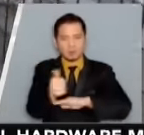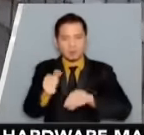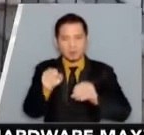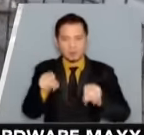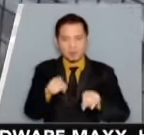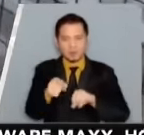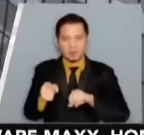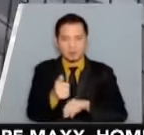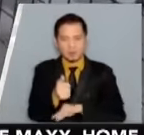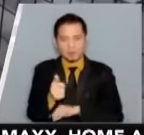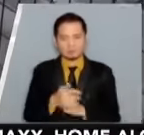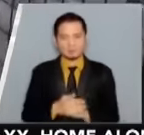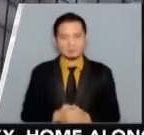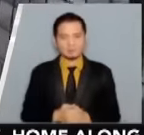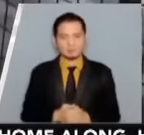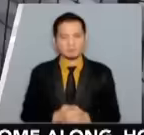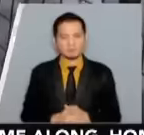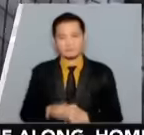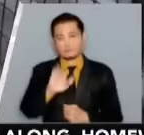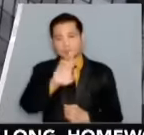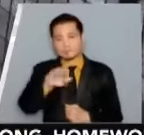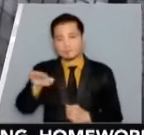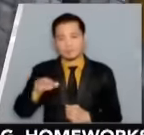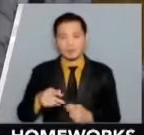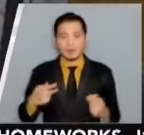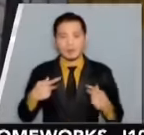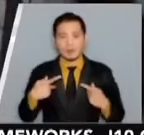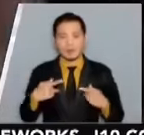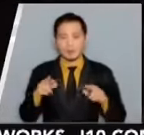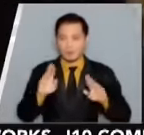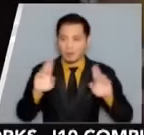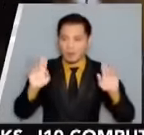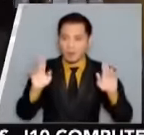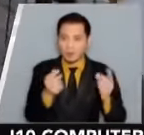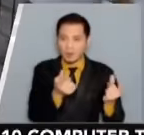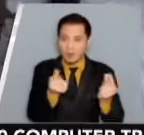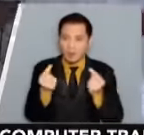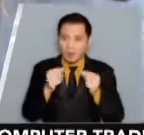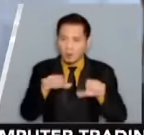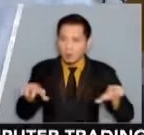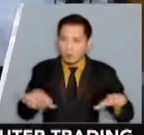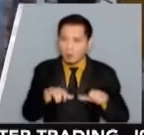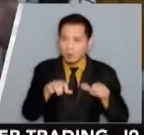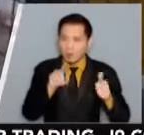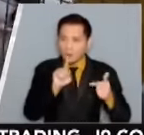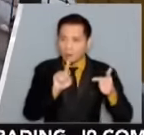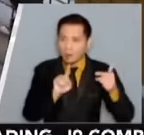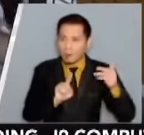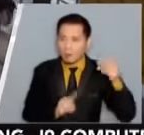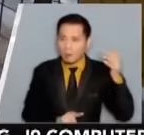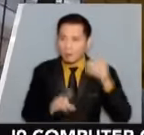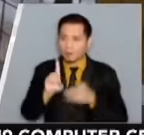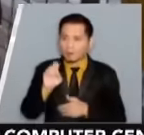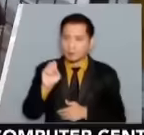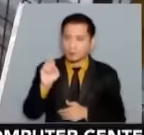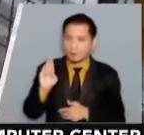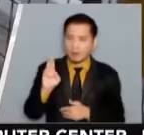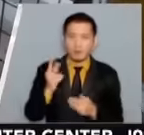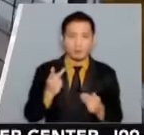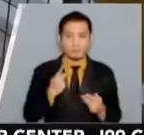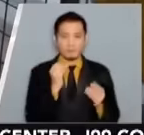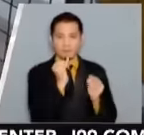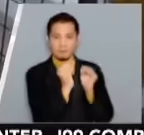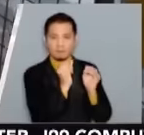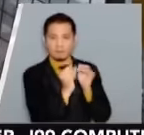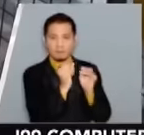Samantala, kaugnay pa rin po ng mga isinasagawang paghahanda ng DOTR para sa nalalapit na Semana Santa. Makakausap natin ngayon ang hepe ng